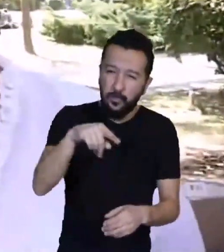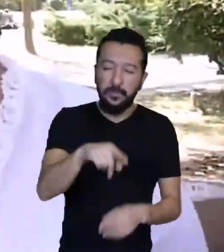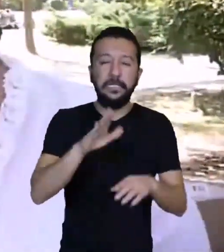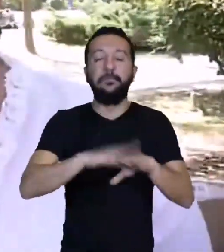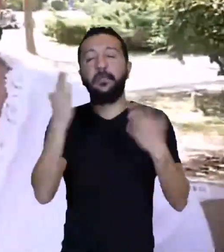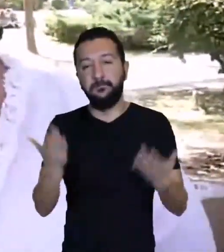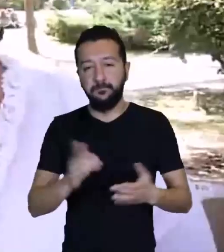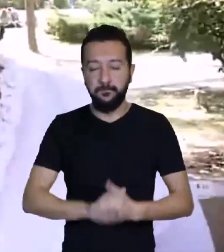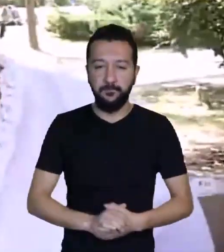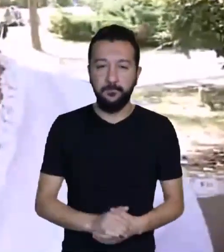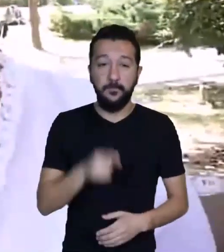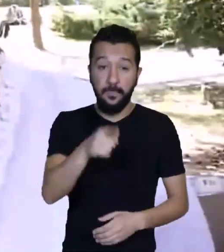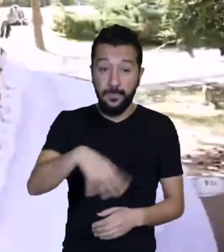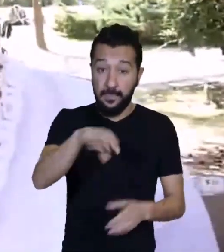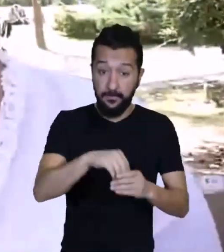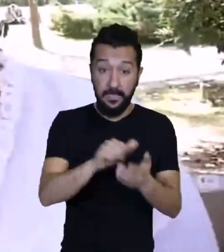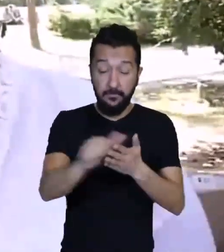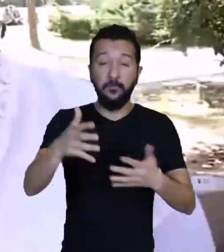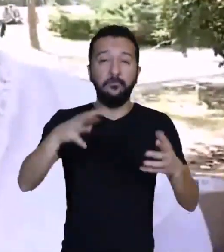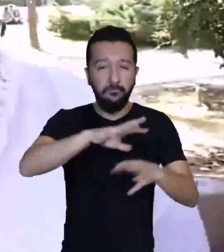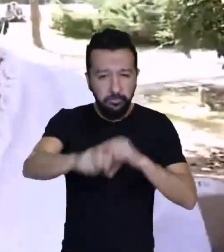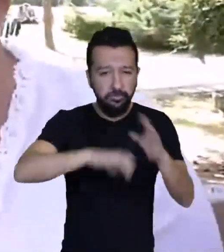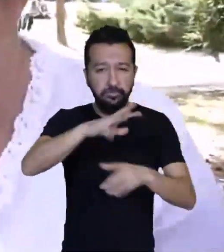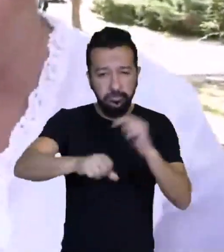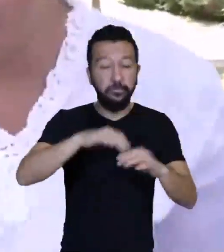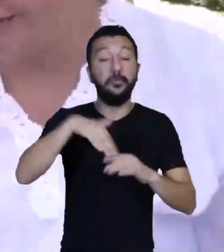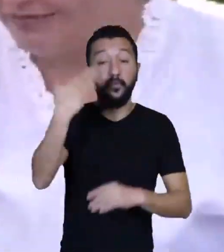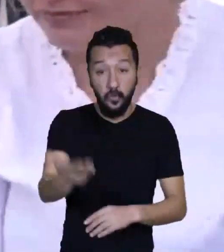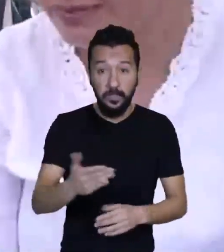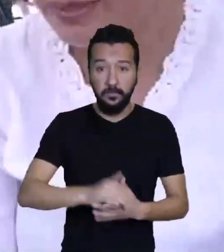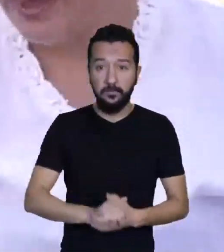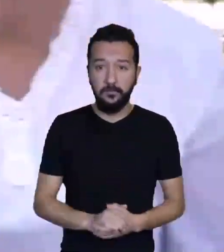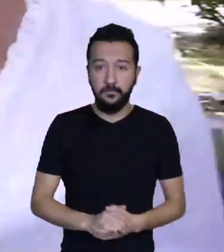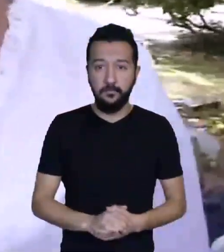onun onların hepsini yoğurdum. Ve daha sonra da